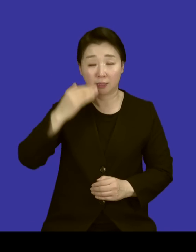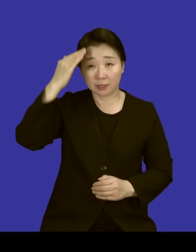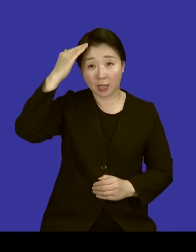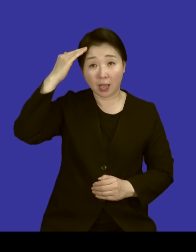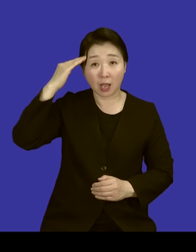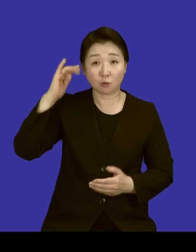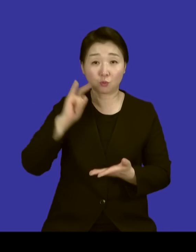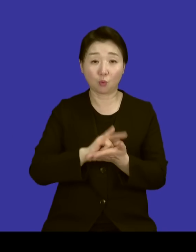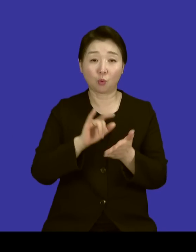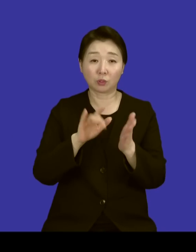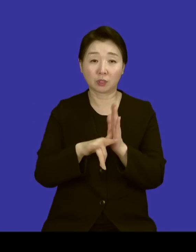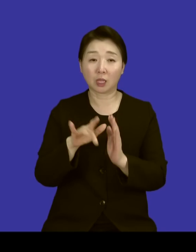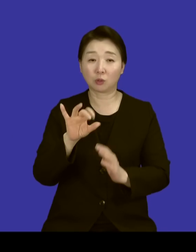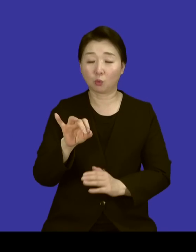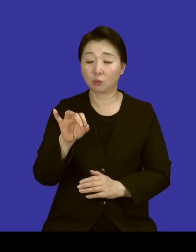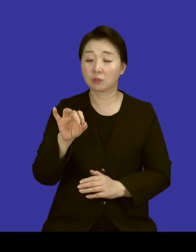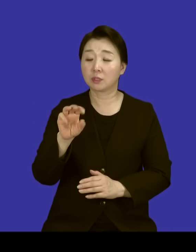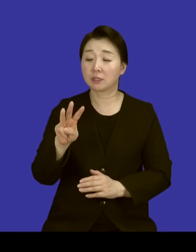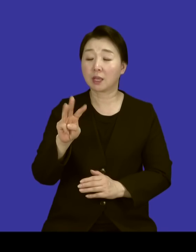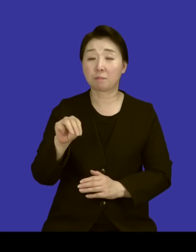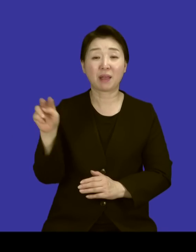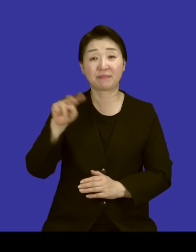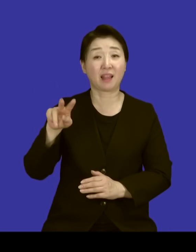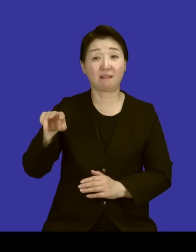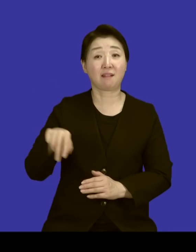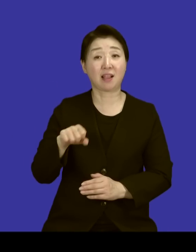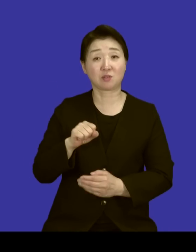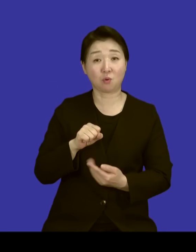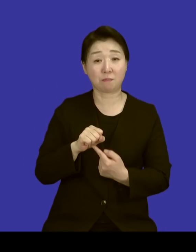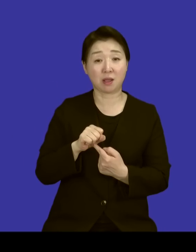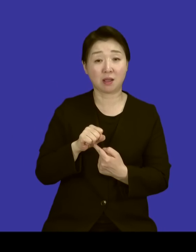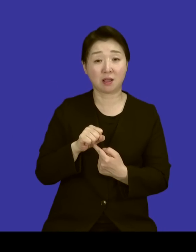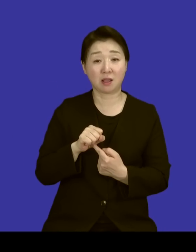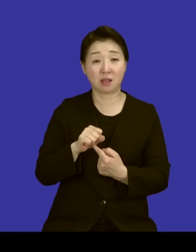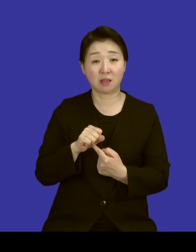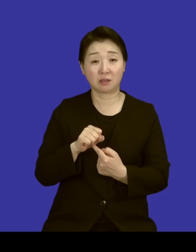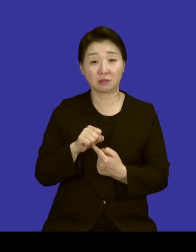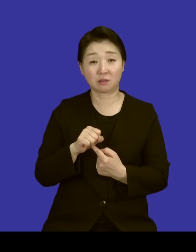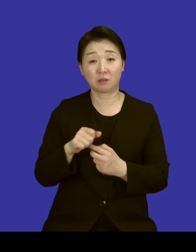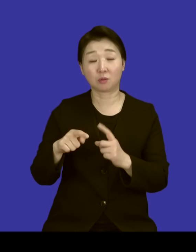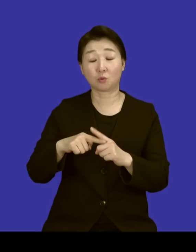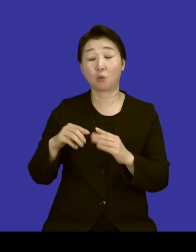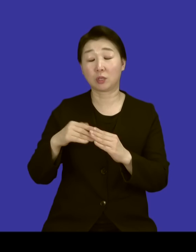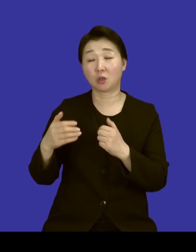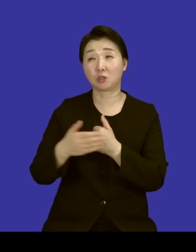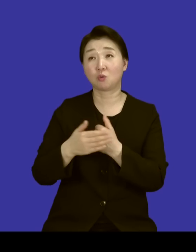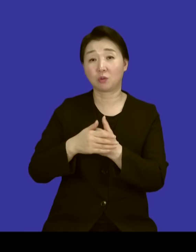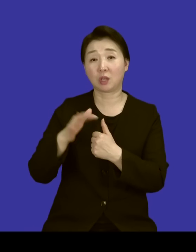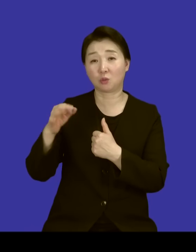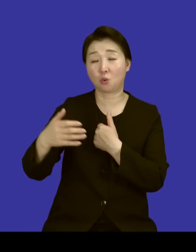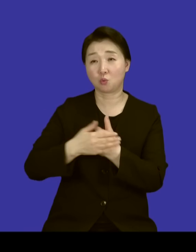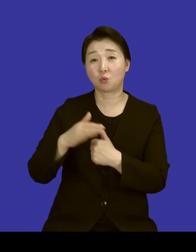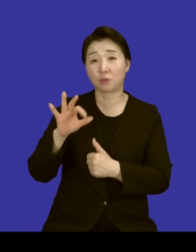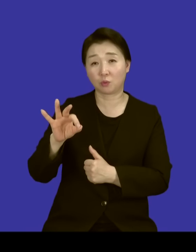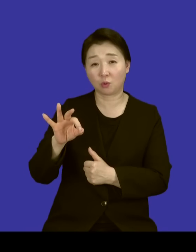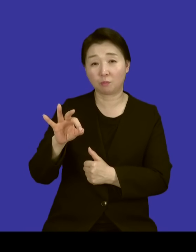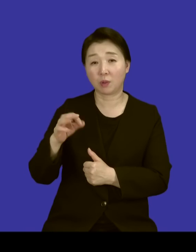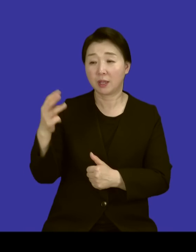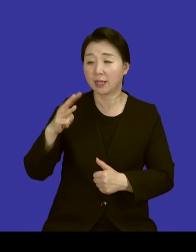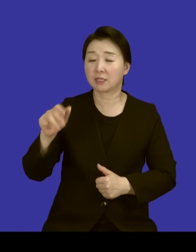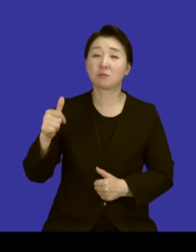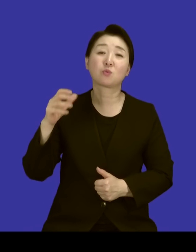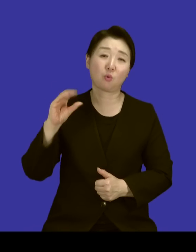때 3만 불 정도를 들고 왔어요. 예. 전별금하고 뭐 교회에서 지원해주는 격려금 3만 불, 한 3,500만